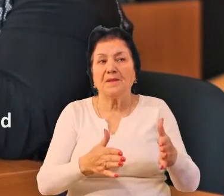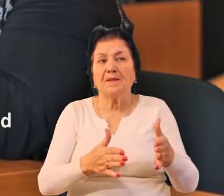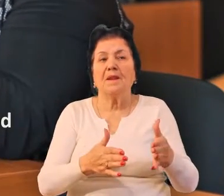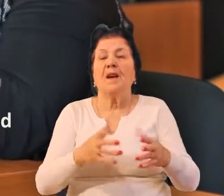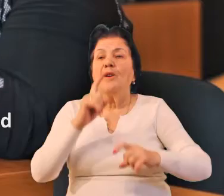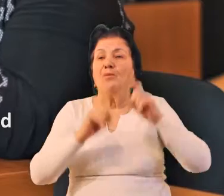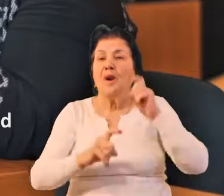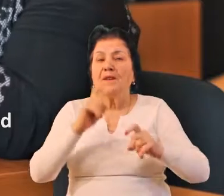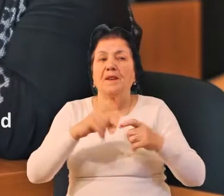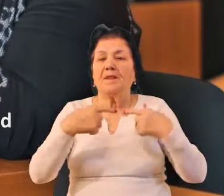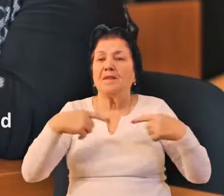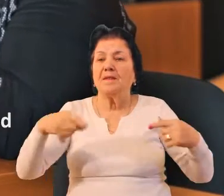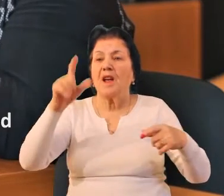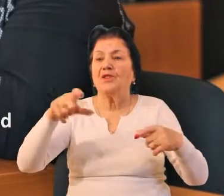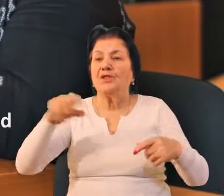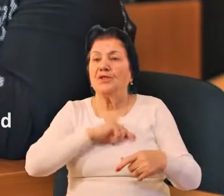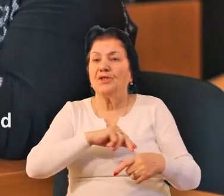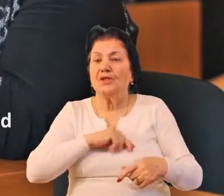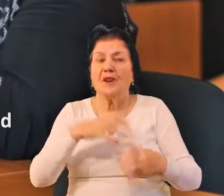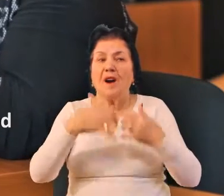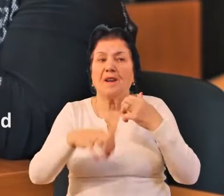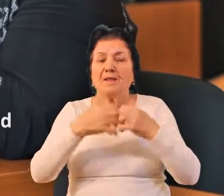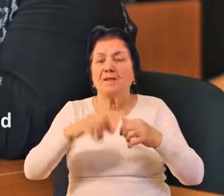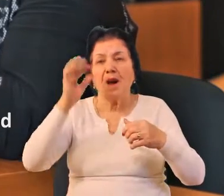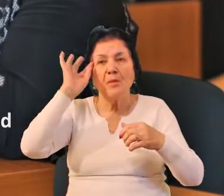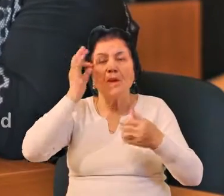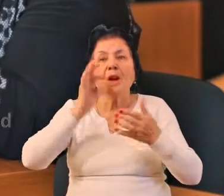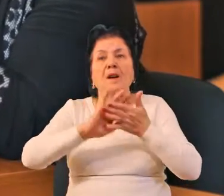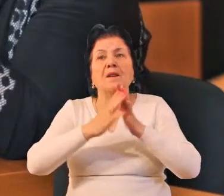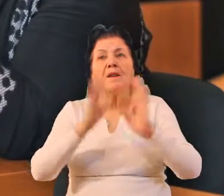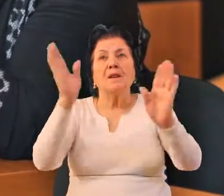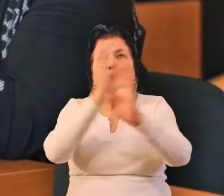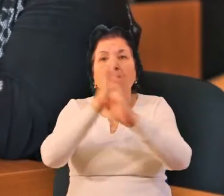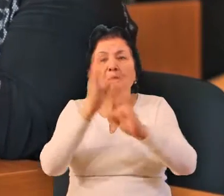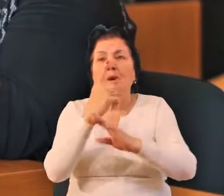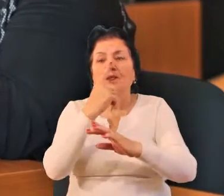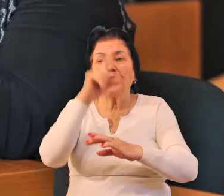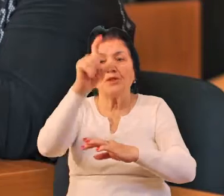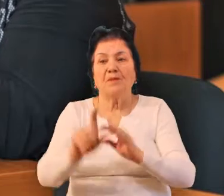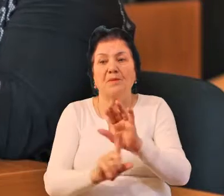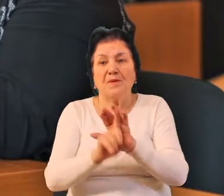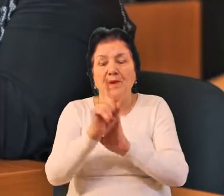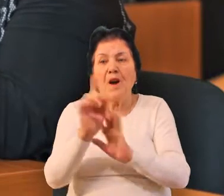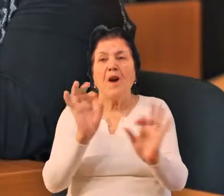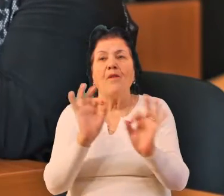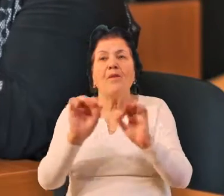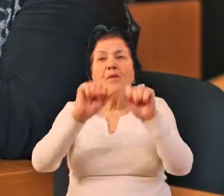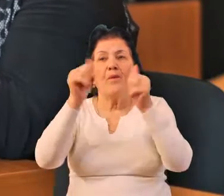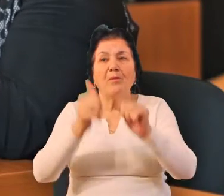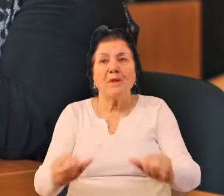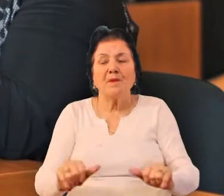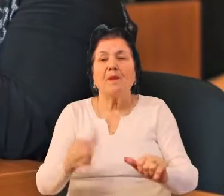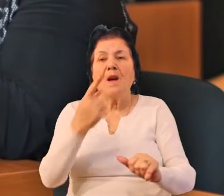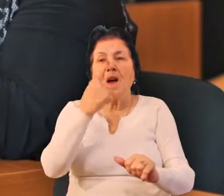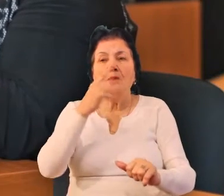iqlimi həmin şəxs işə başlayana qədər formalaşdırmalıdır ki, həmin xanım, əlilliyi olan